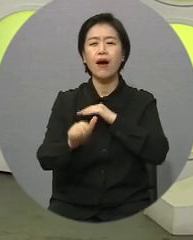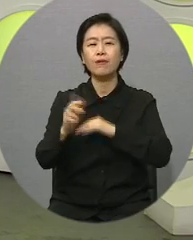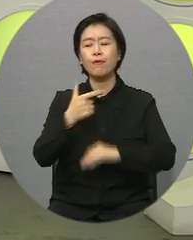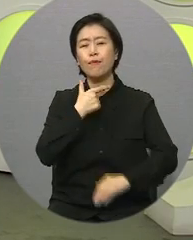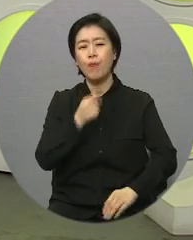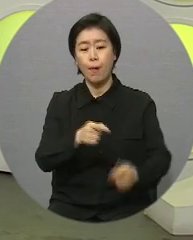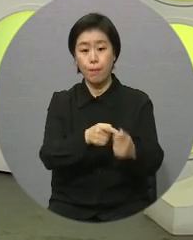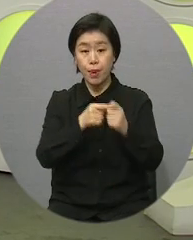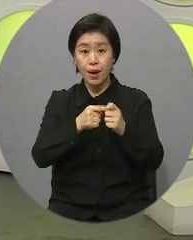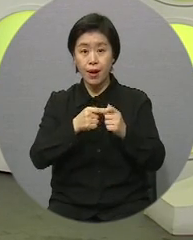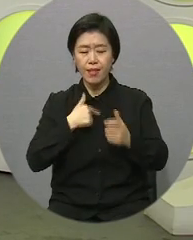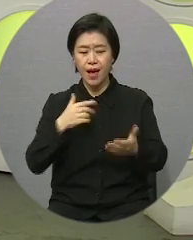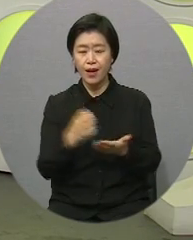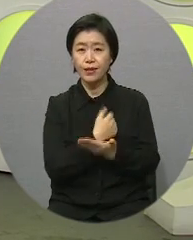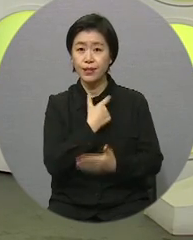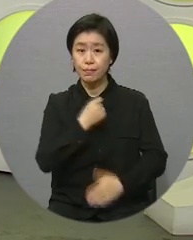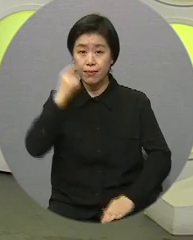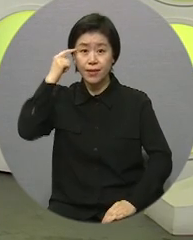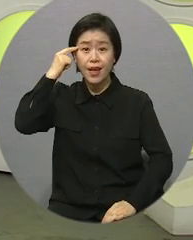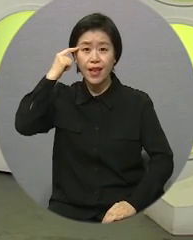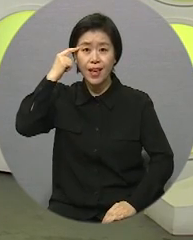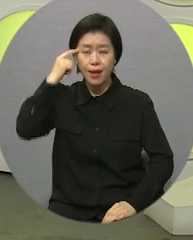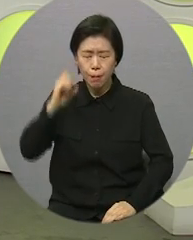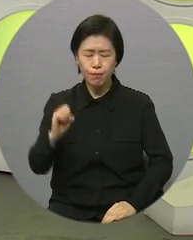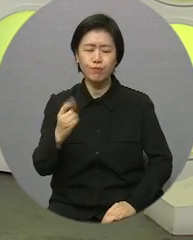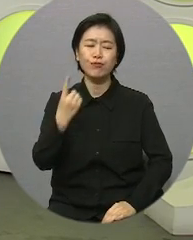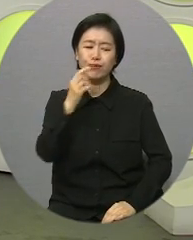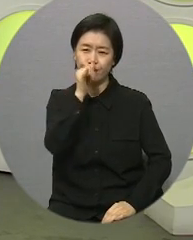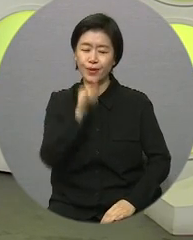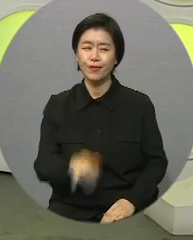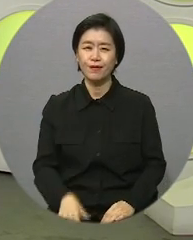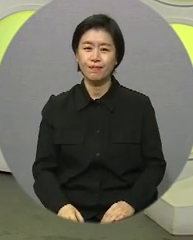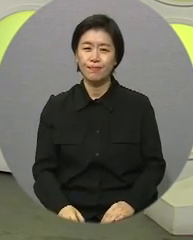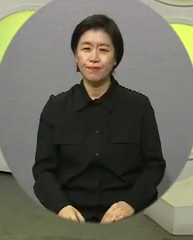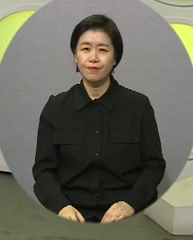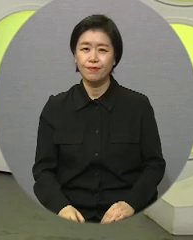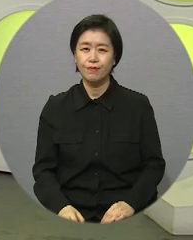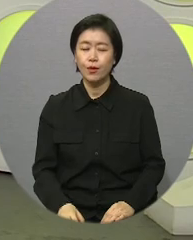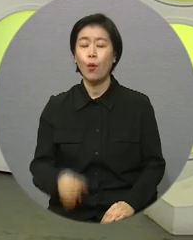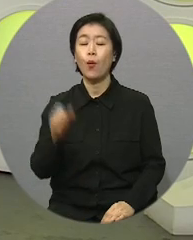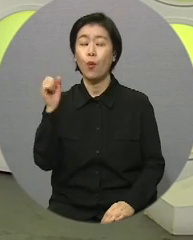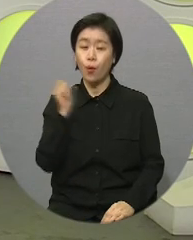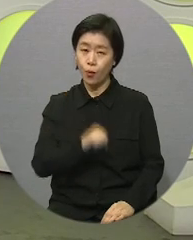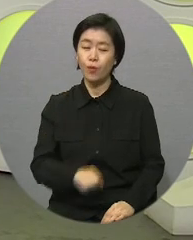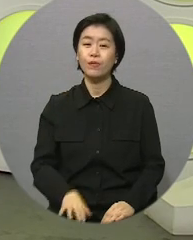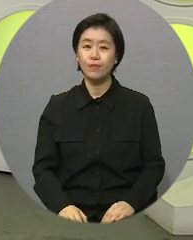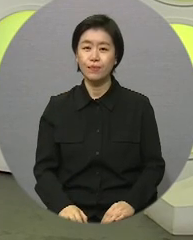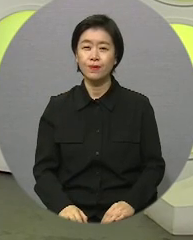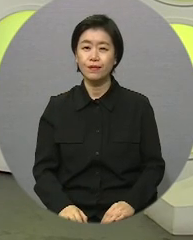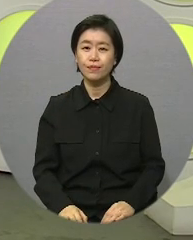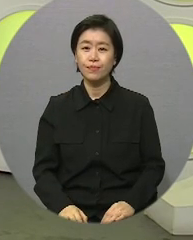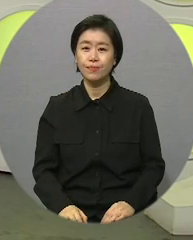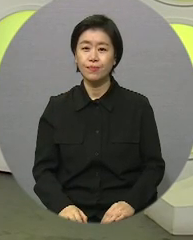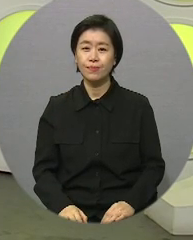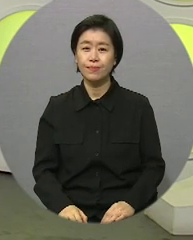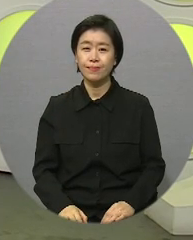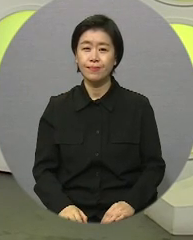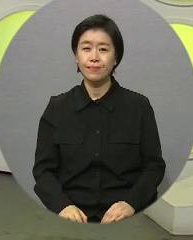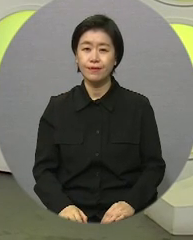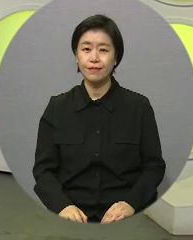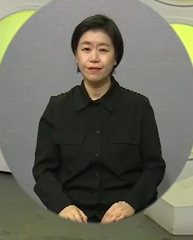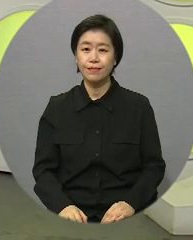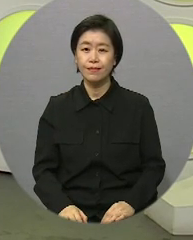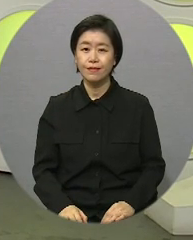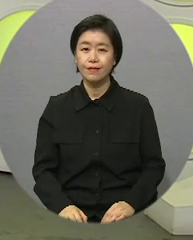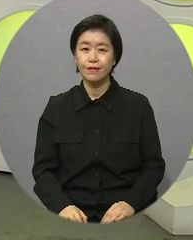제가 복싱을 하게 된 동입니다네 아네 아